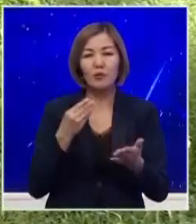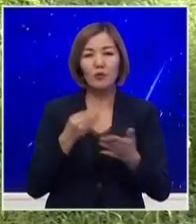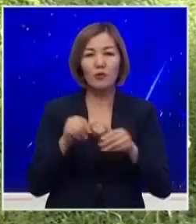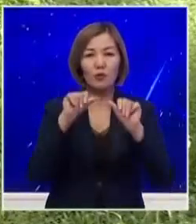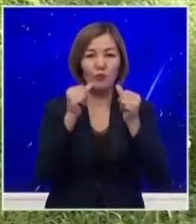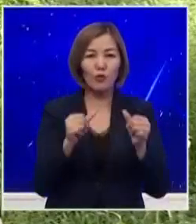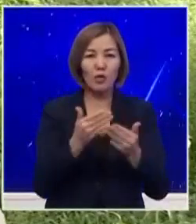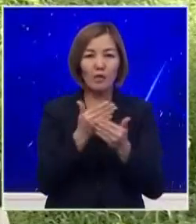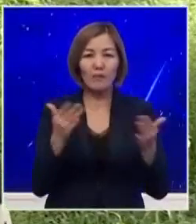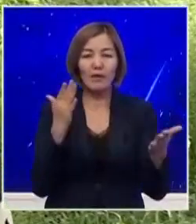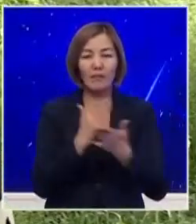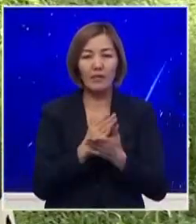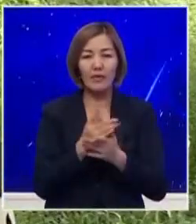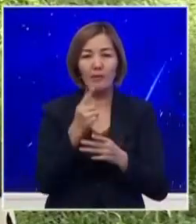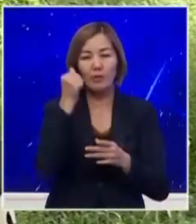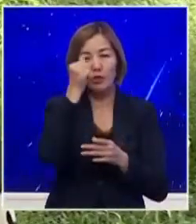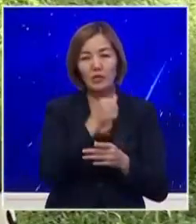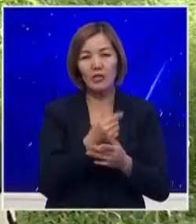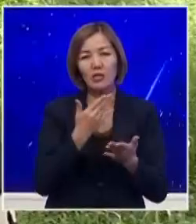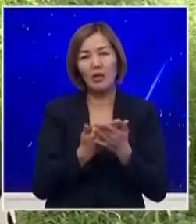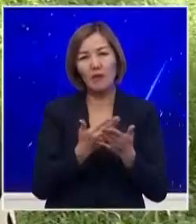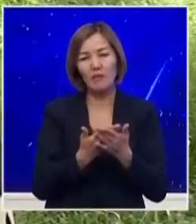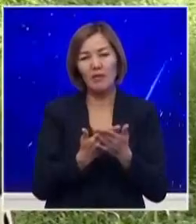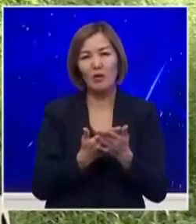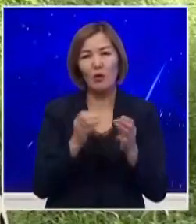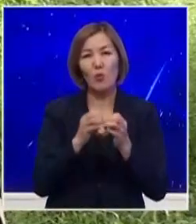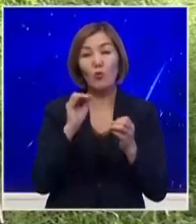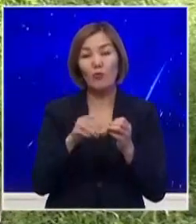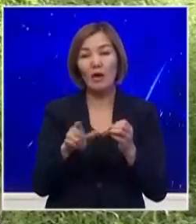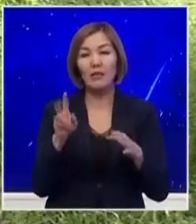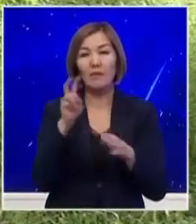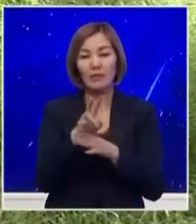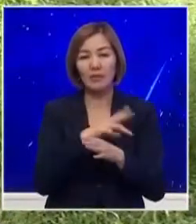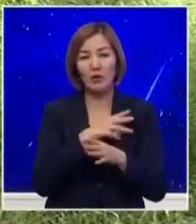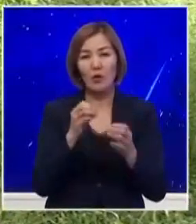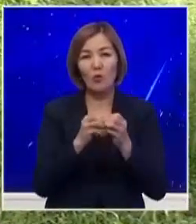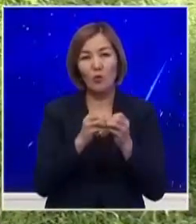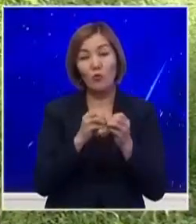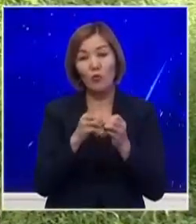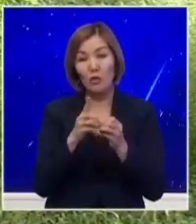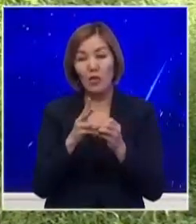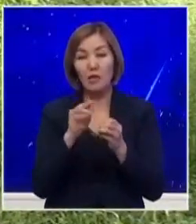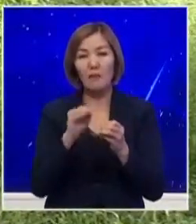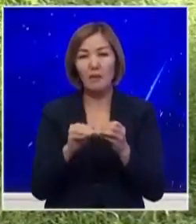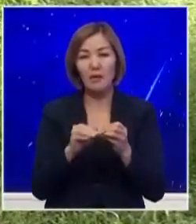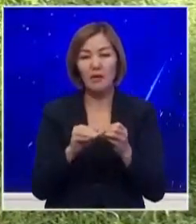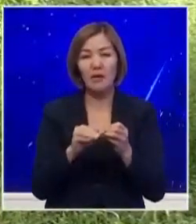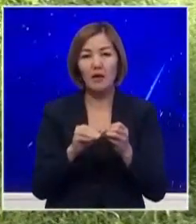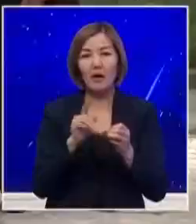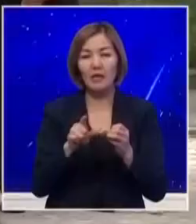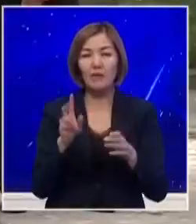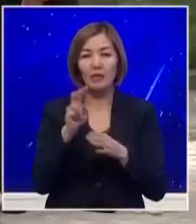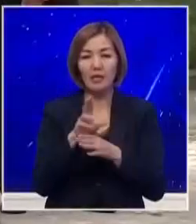мұраларымыз сақталған. Жылына енді музейге шамамен айтқанда 10 мыңнан астам, кейде 10-12 мыңға жуық келушілеріміз